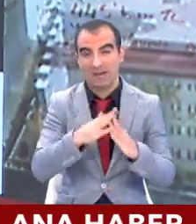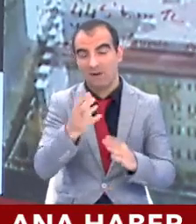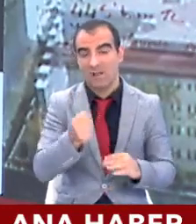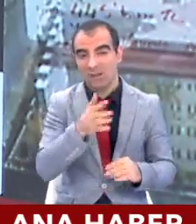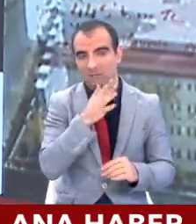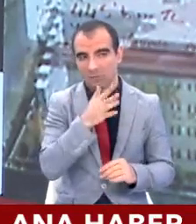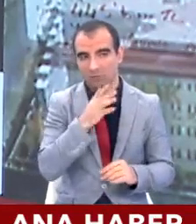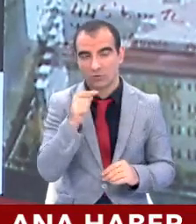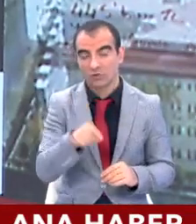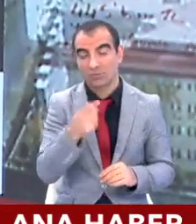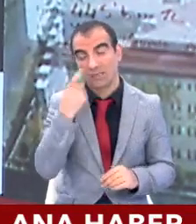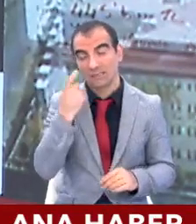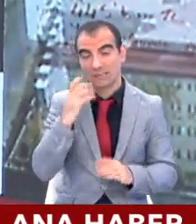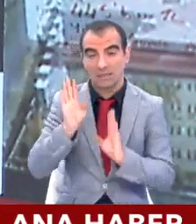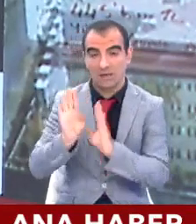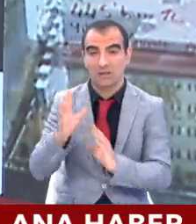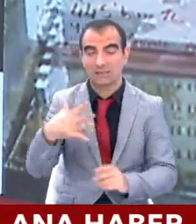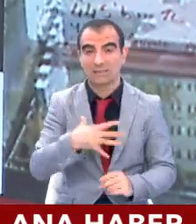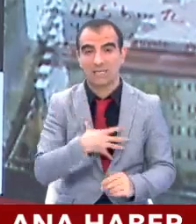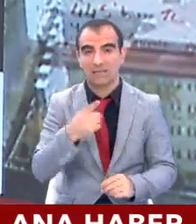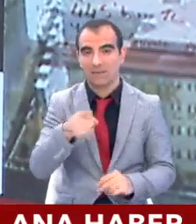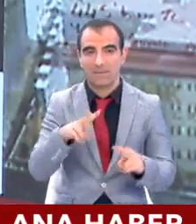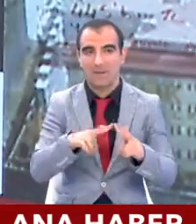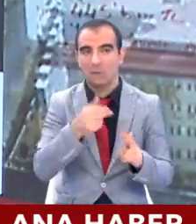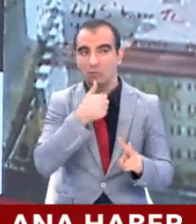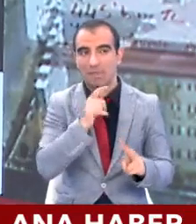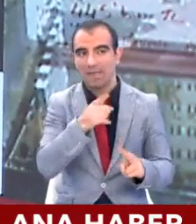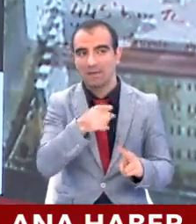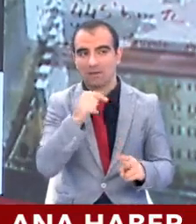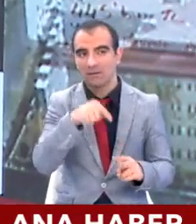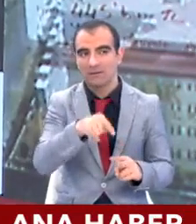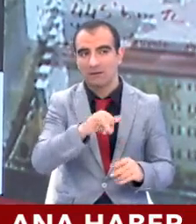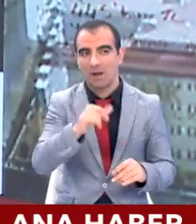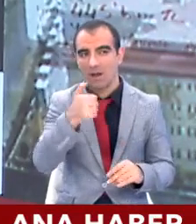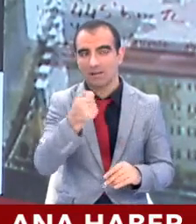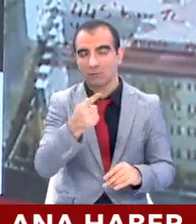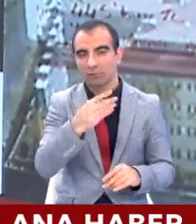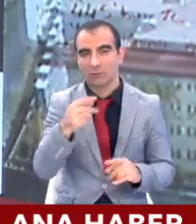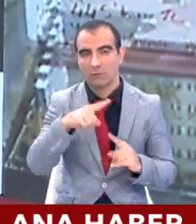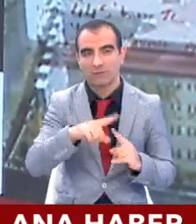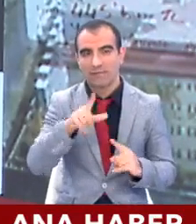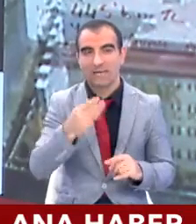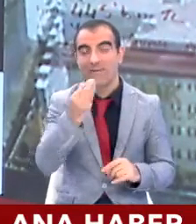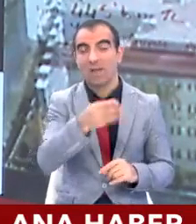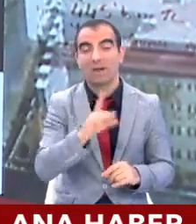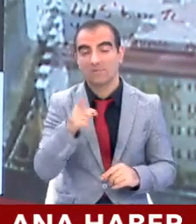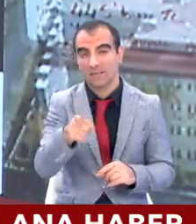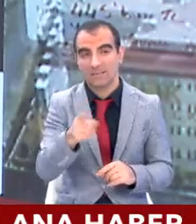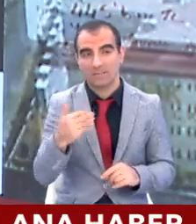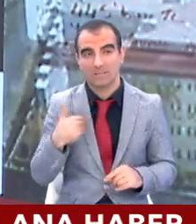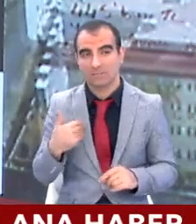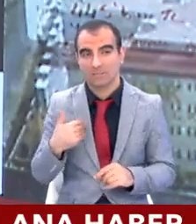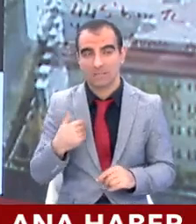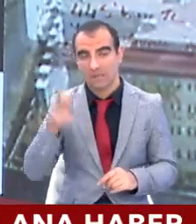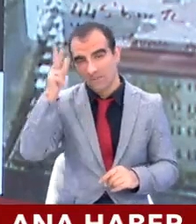mazide kaldı Şimdi sahibinden Mahmut Bey ile terasta satılık daire için istenen altı buçuk milyonu vermeyip de ben